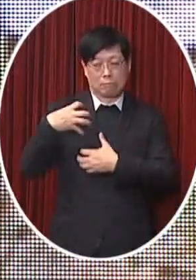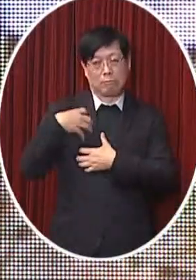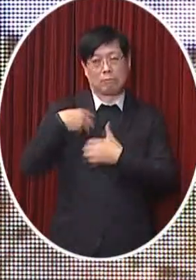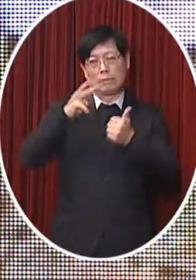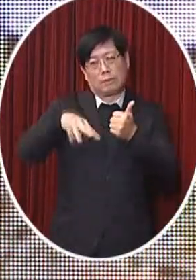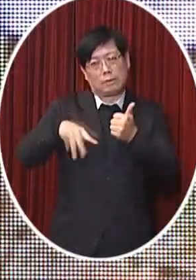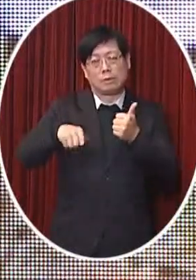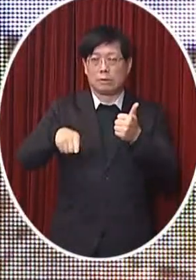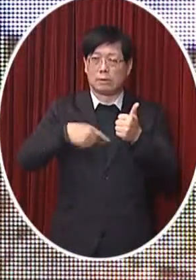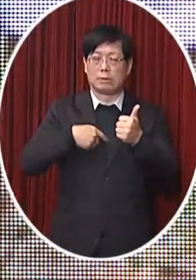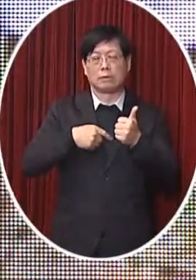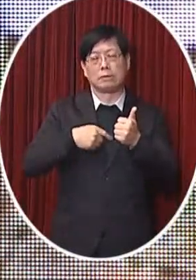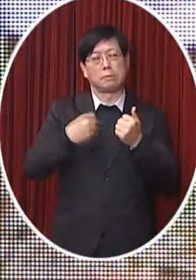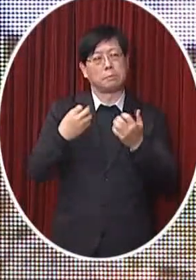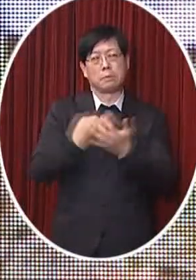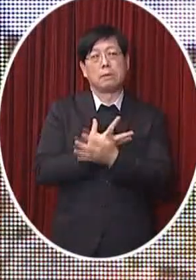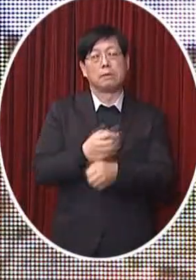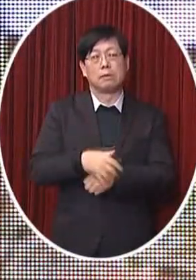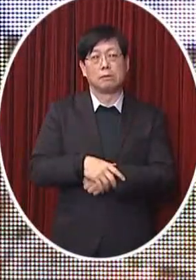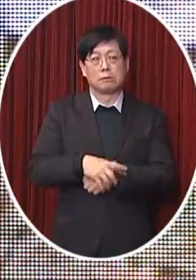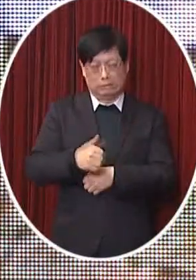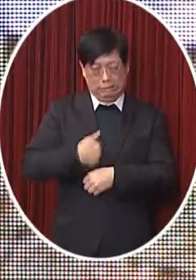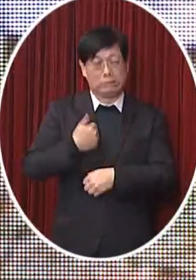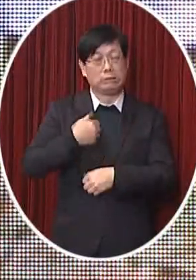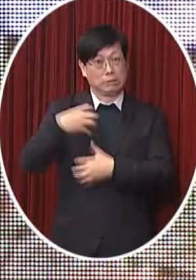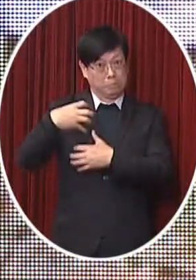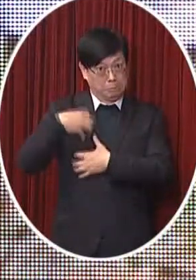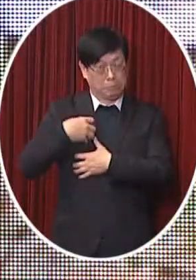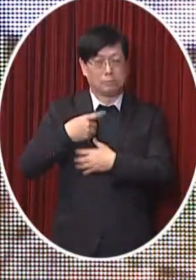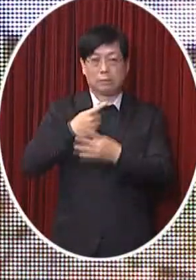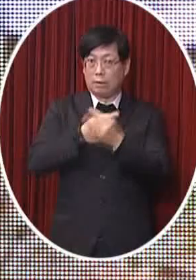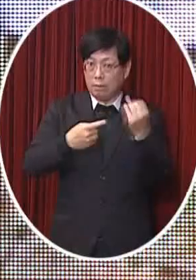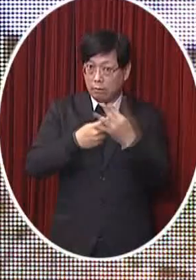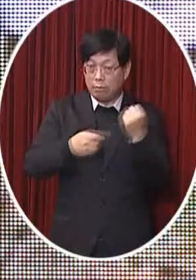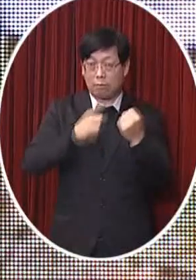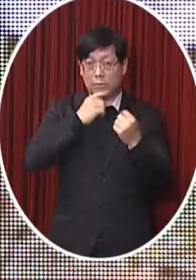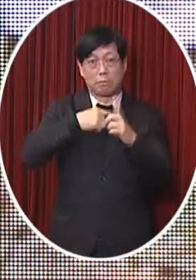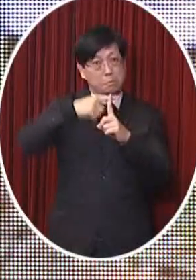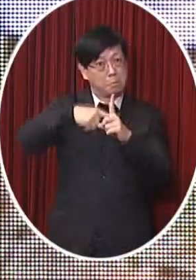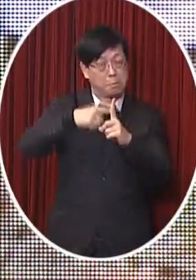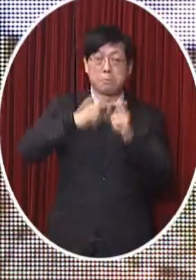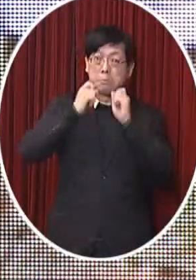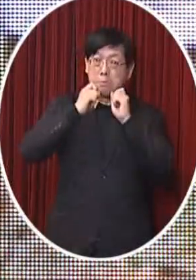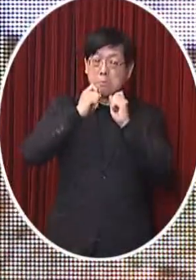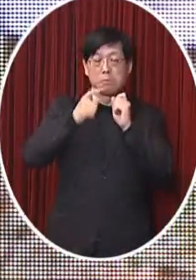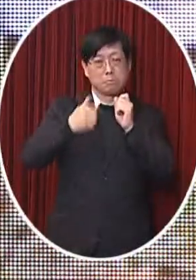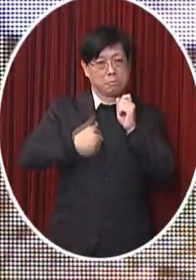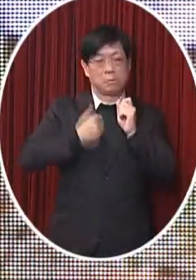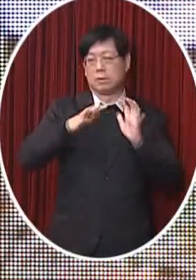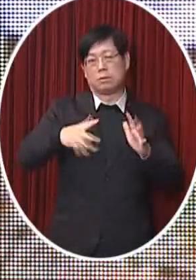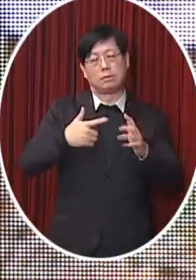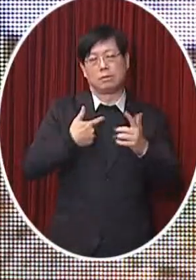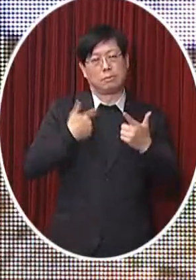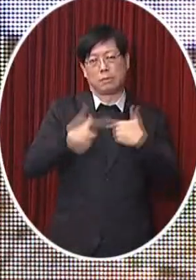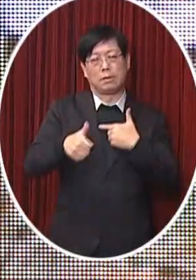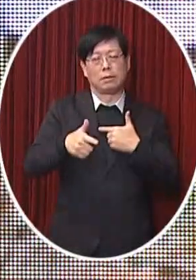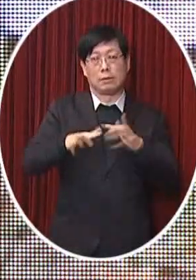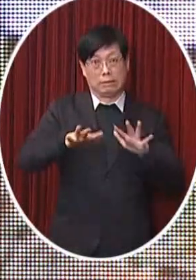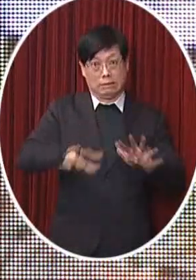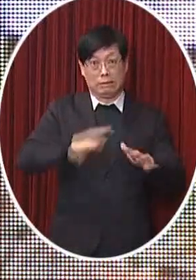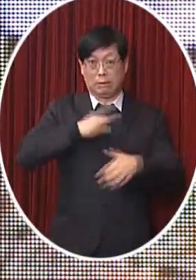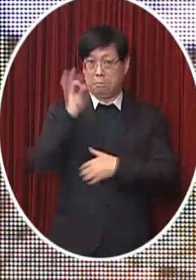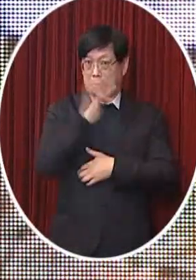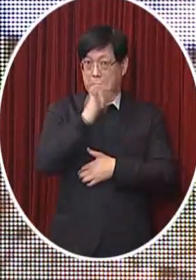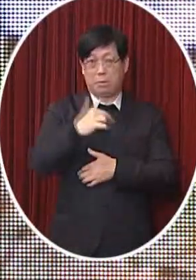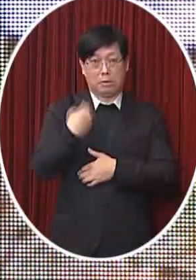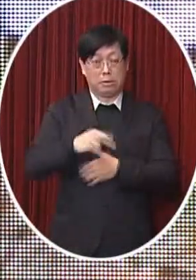训练役制度，在兵员的量能和训练的品质都已经无法因应迅速